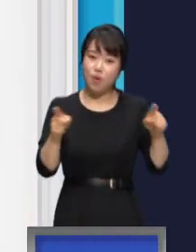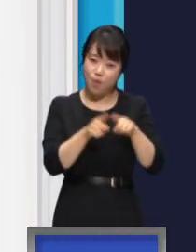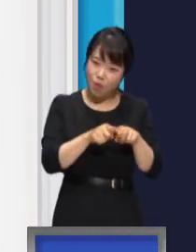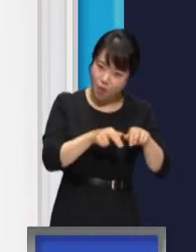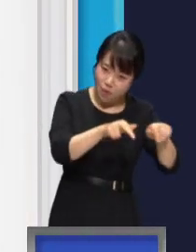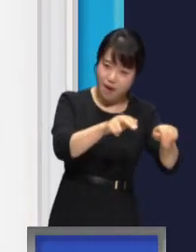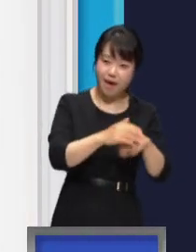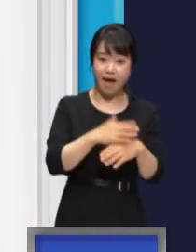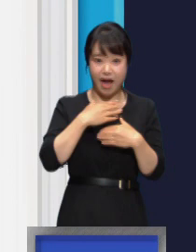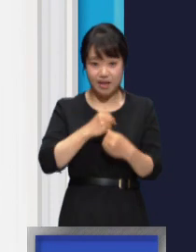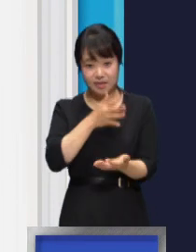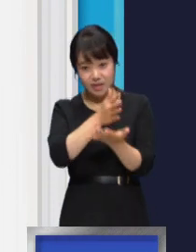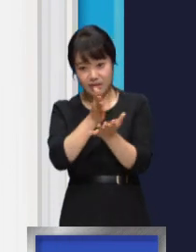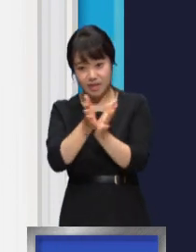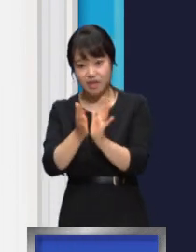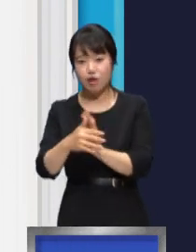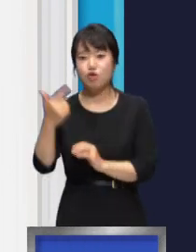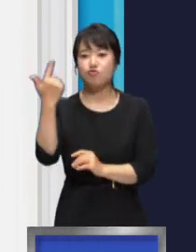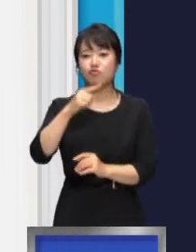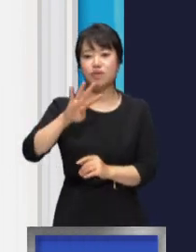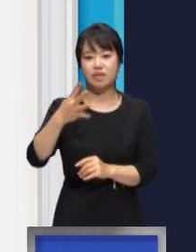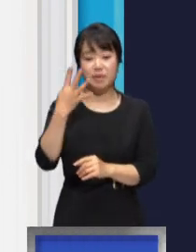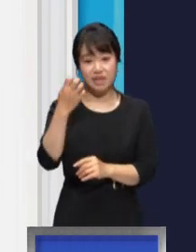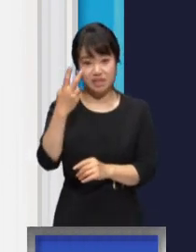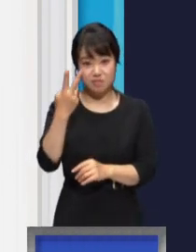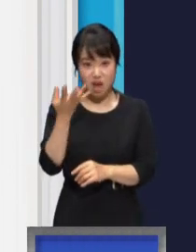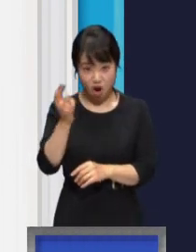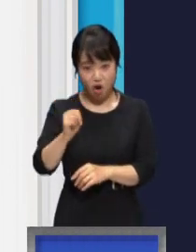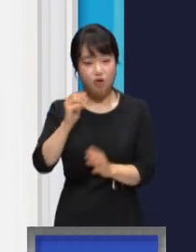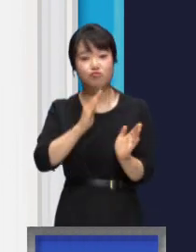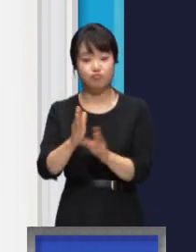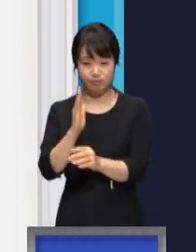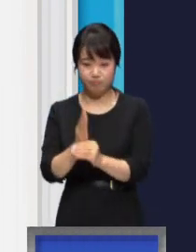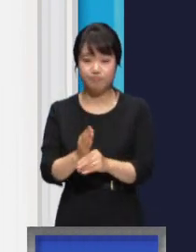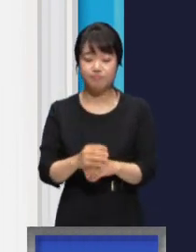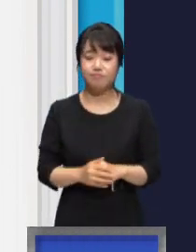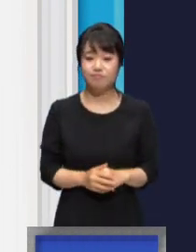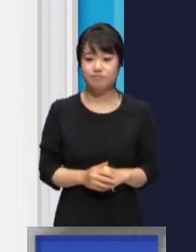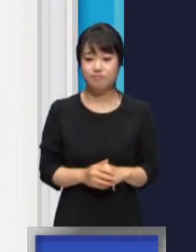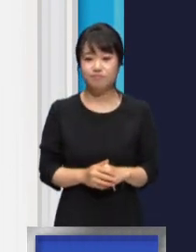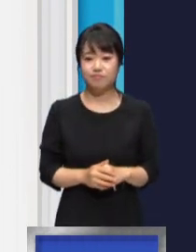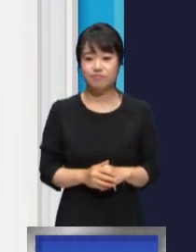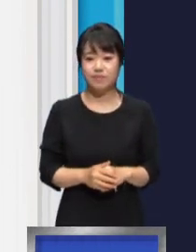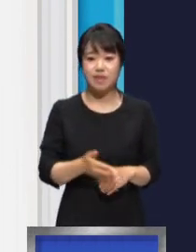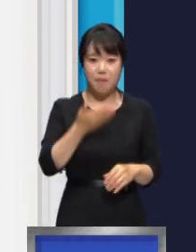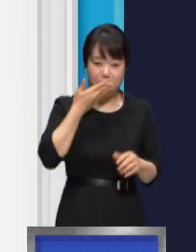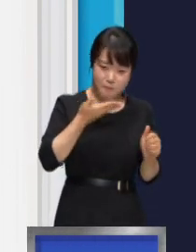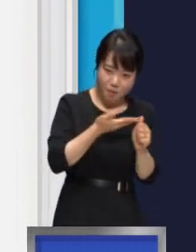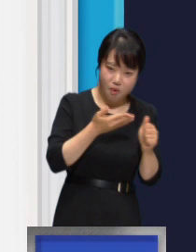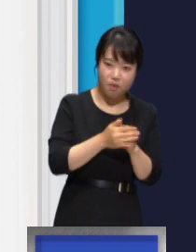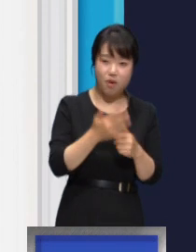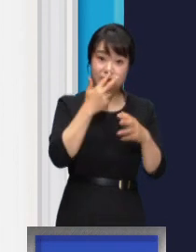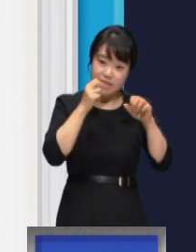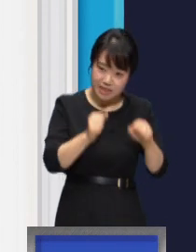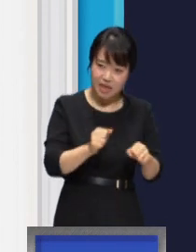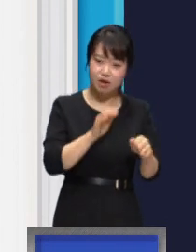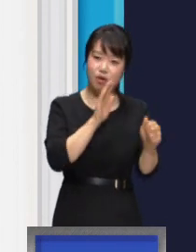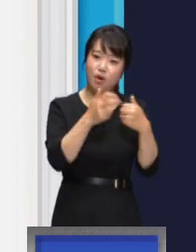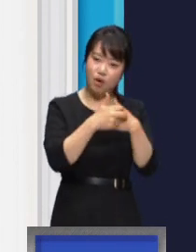등 3대 중점 분야에는 6,442억 원이 투자됩니다. 생계와 주거, 의료 지원